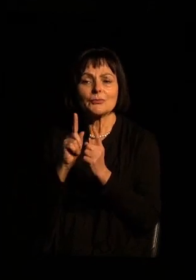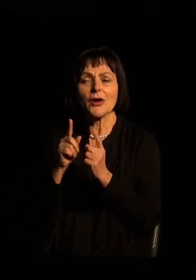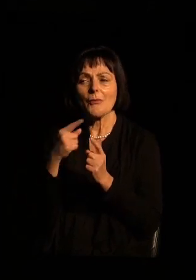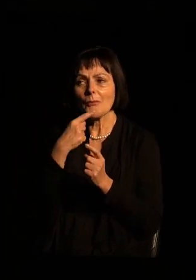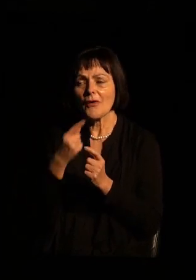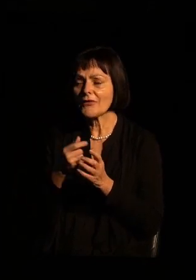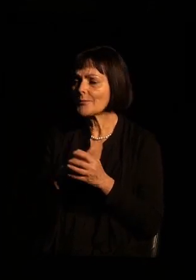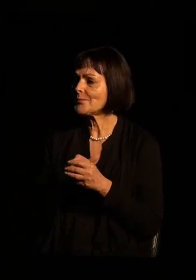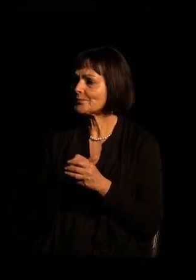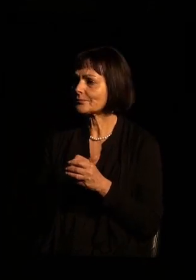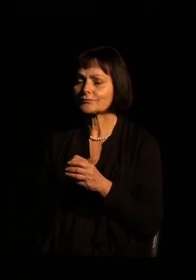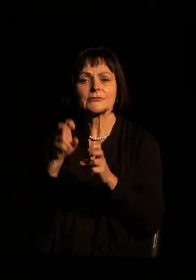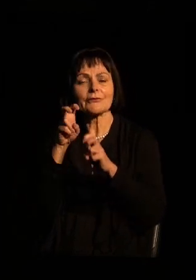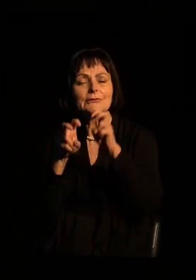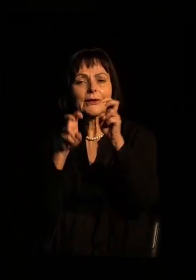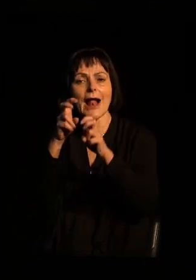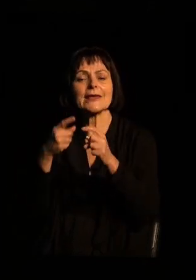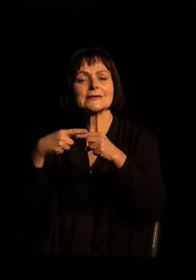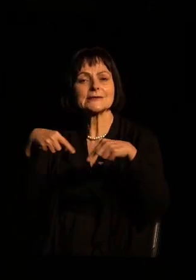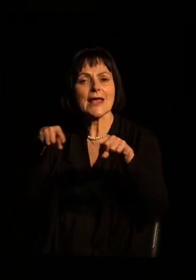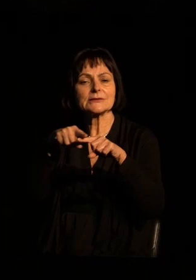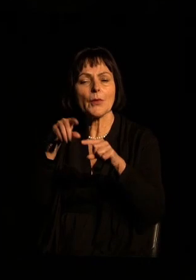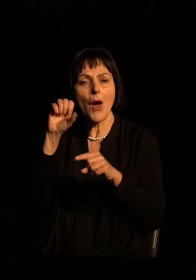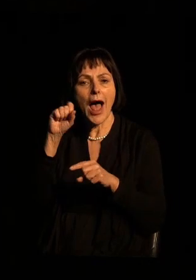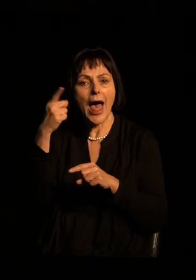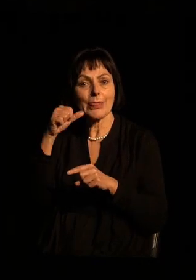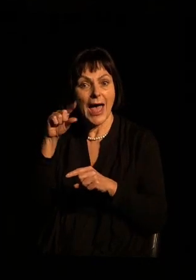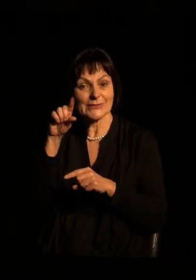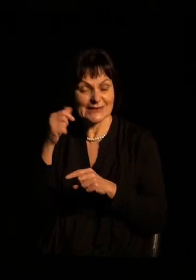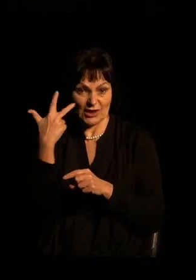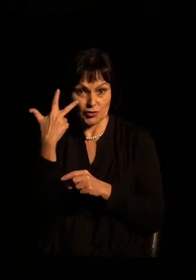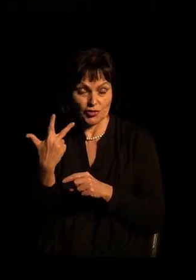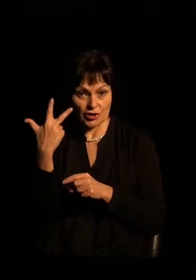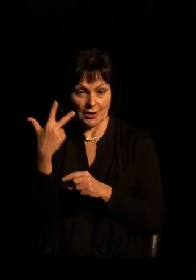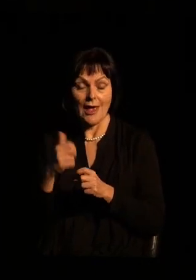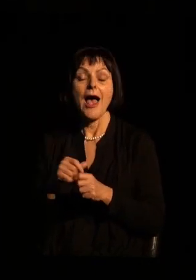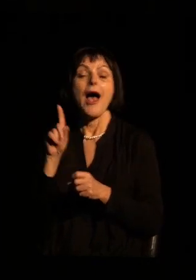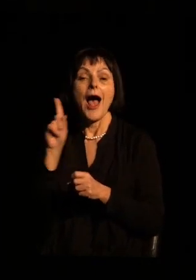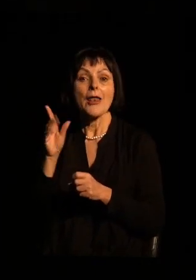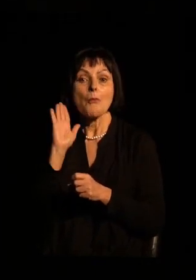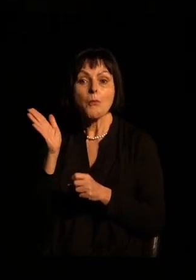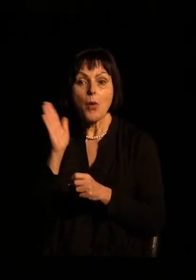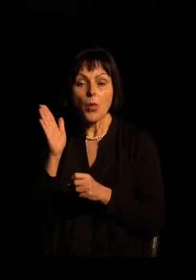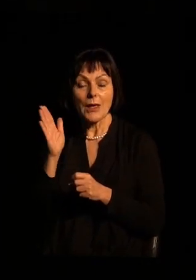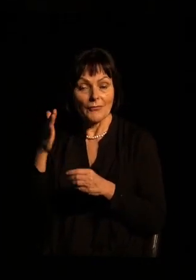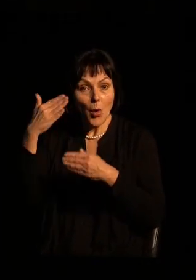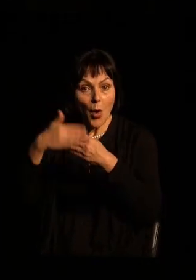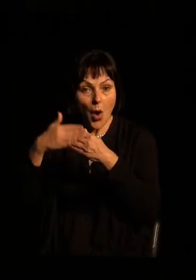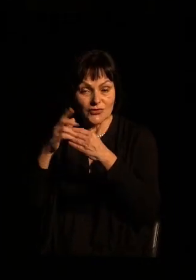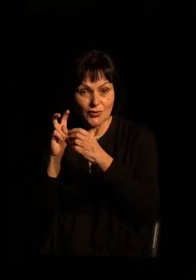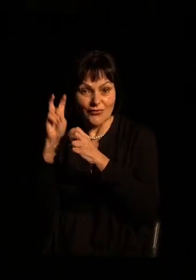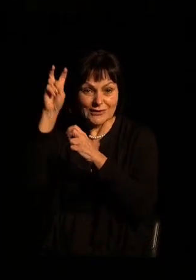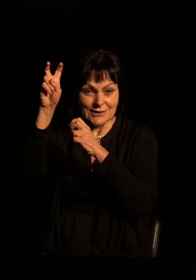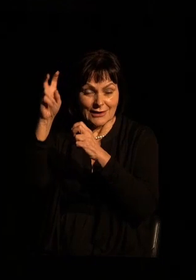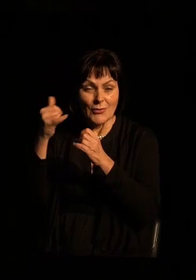dodam, że my się wspinaliśmy z zespołem, z Adasiem, jeszcze z Izakiem w trójkę i Michałem Kulikiem, ale później już w tej końcówce,